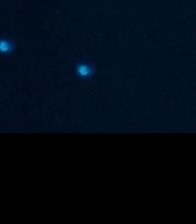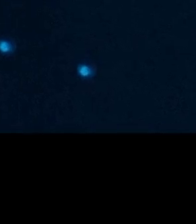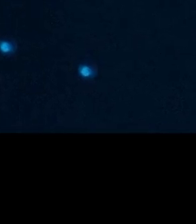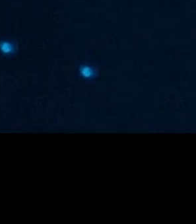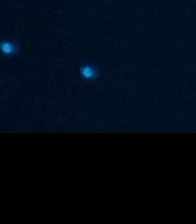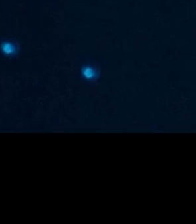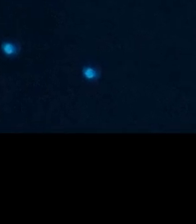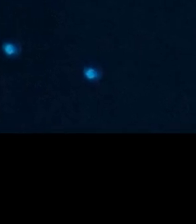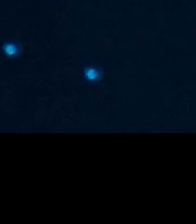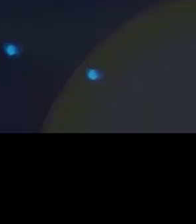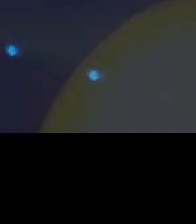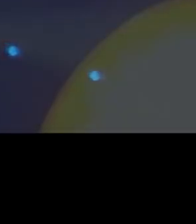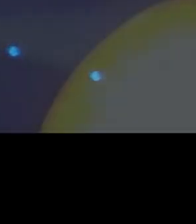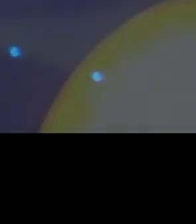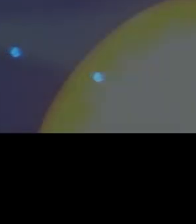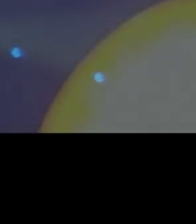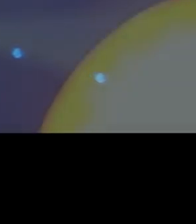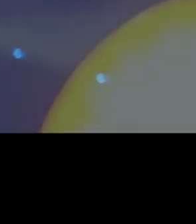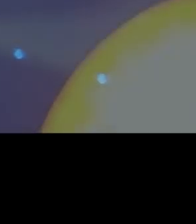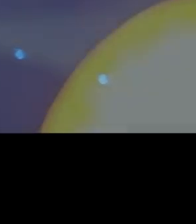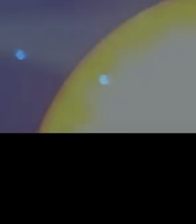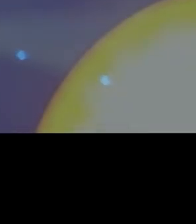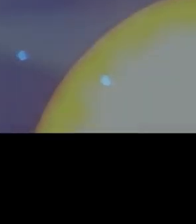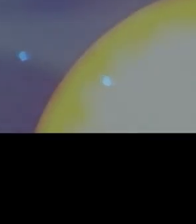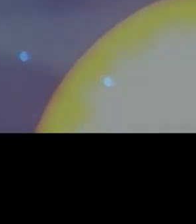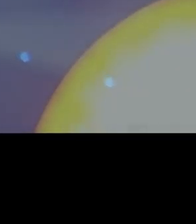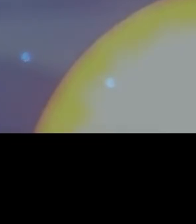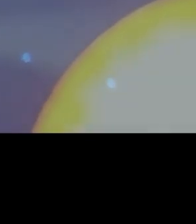Zašto plamte ratovi?